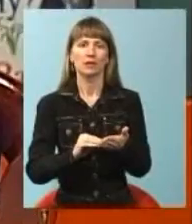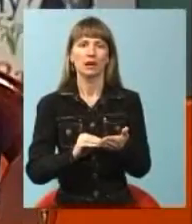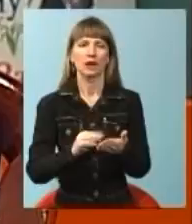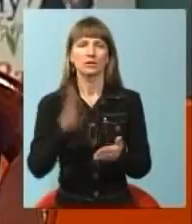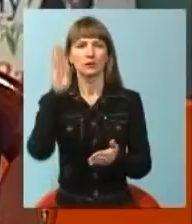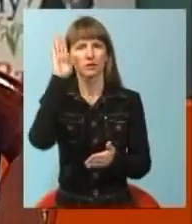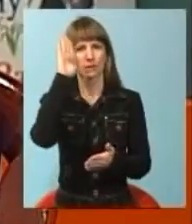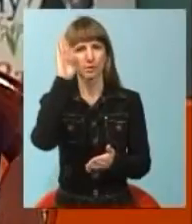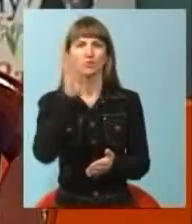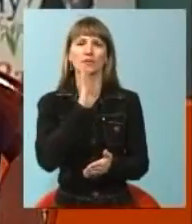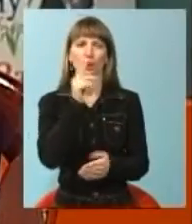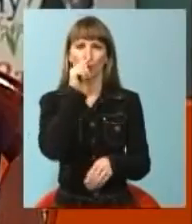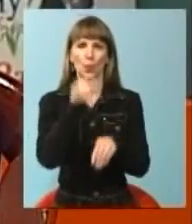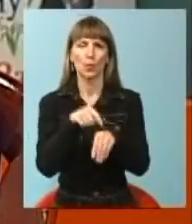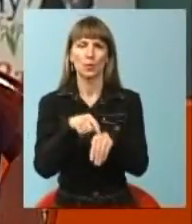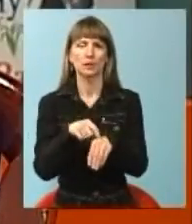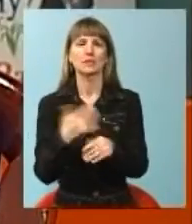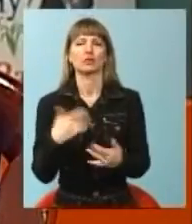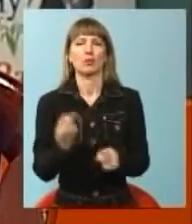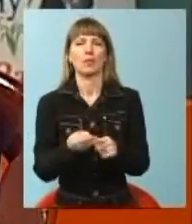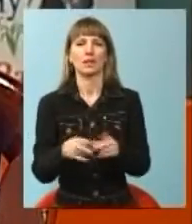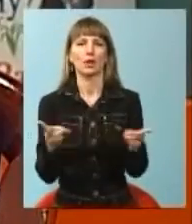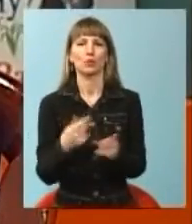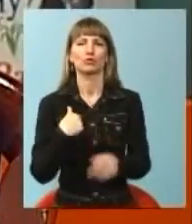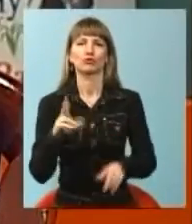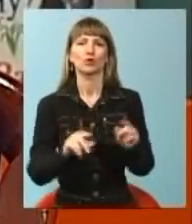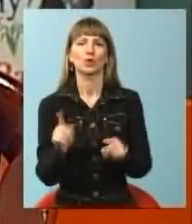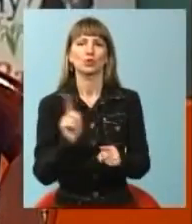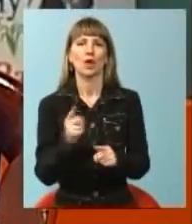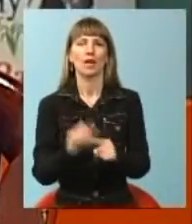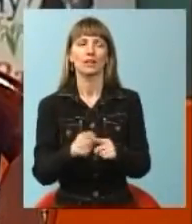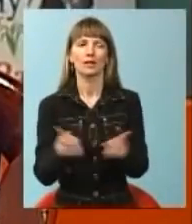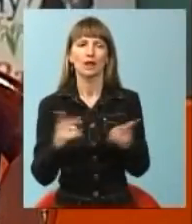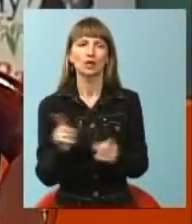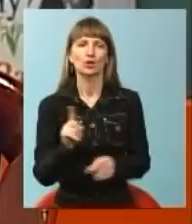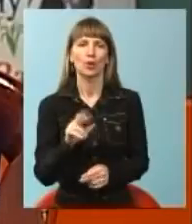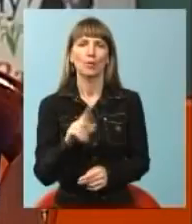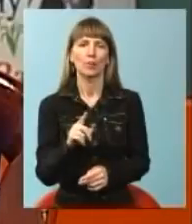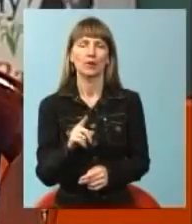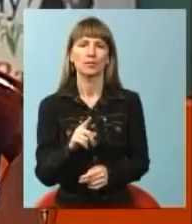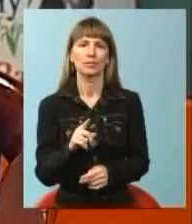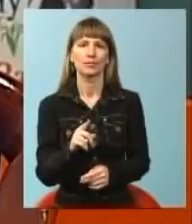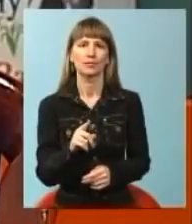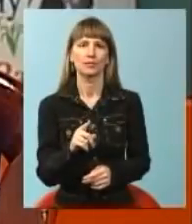потрібні? Ну, я вважаю, що вони потрібні, щоб визначити,